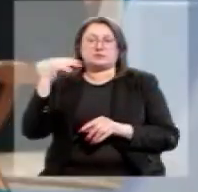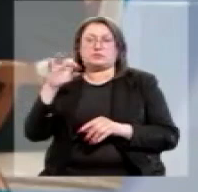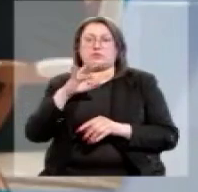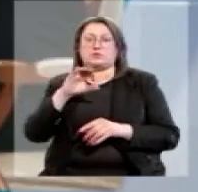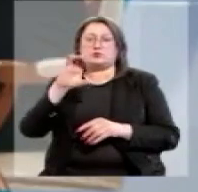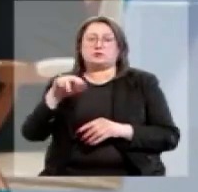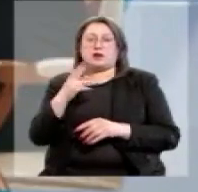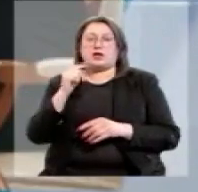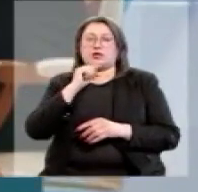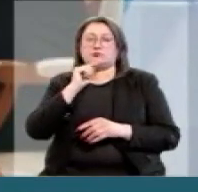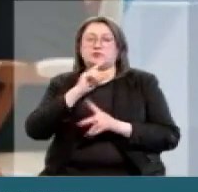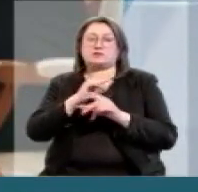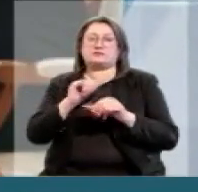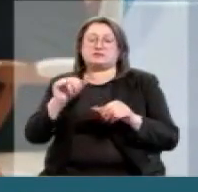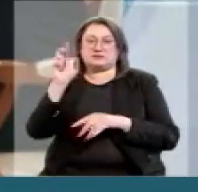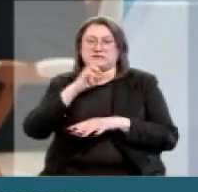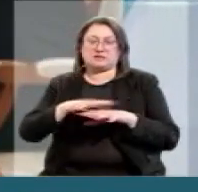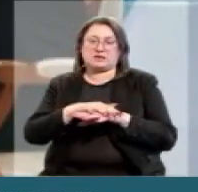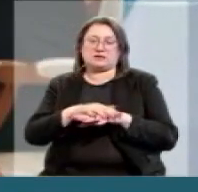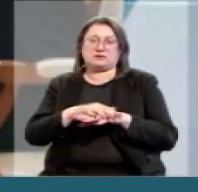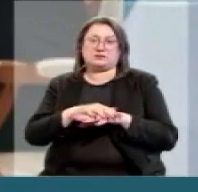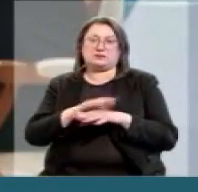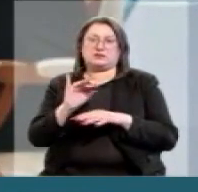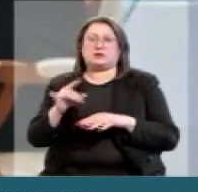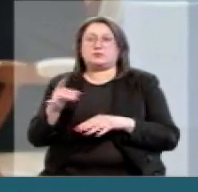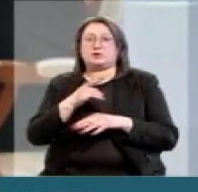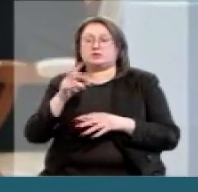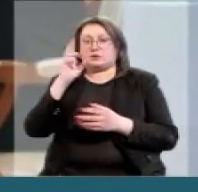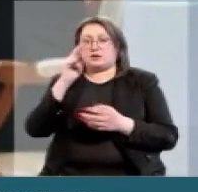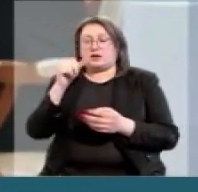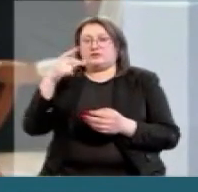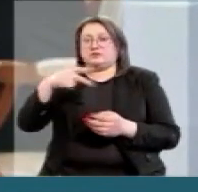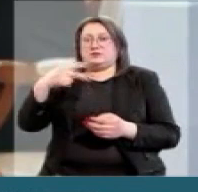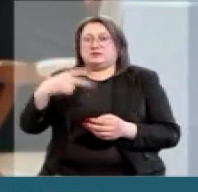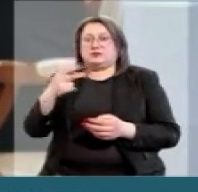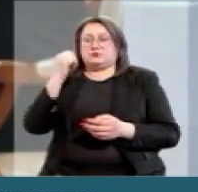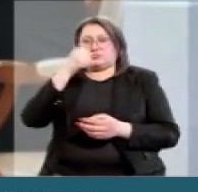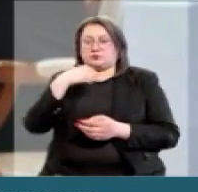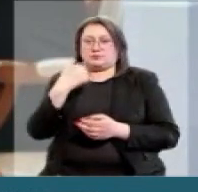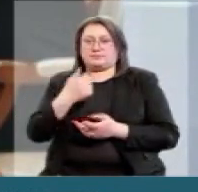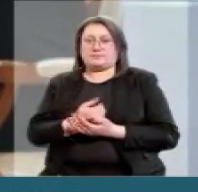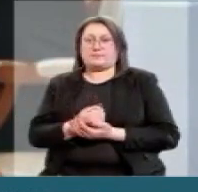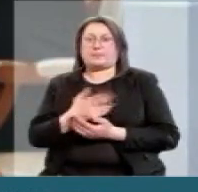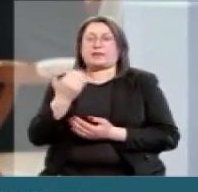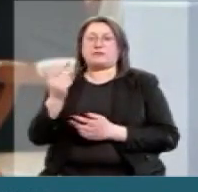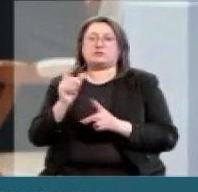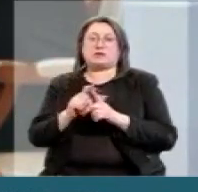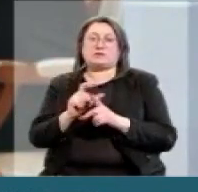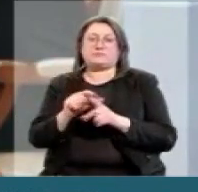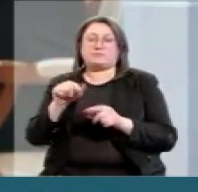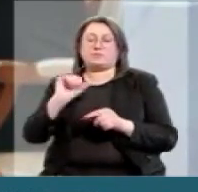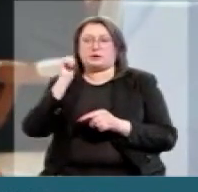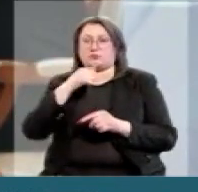мен 2023 жылға арналған республикалық бюджет жөнінде есеп берді. Оның айтуынша, биыл елдің жалпы ішкі өнімінің